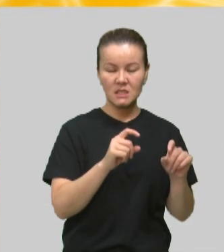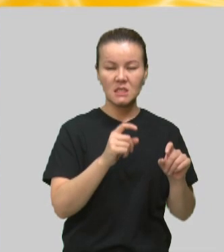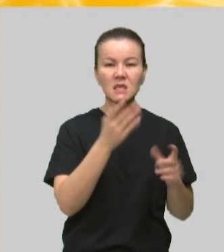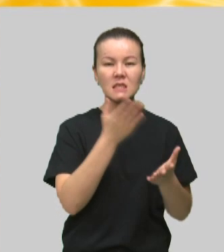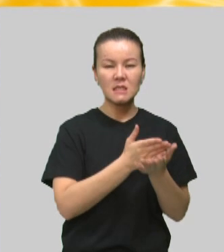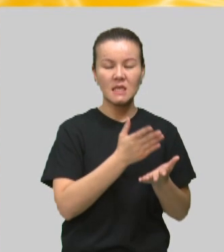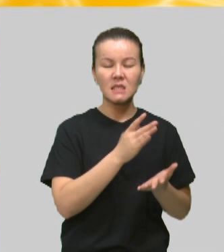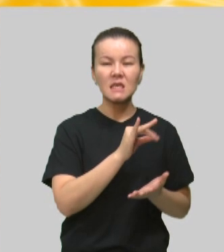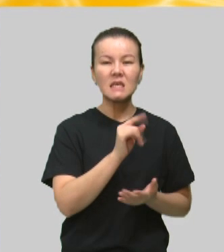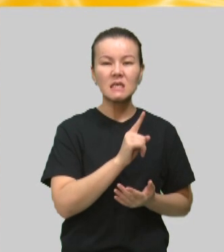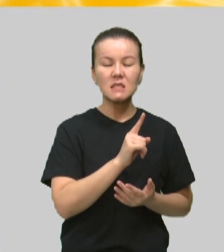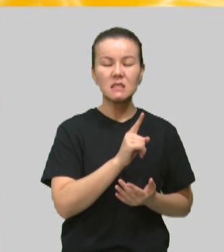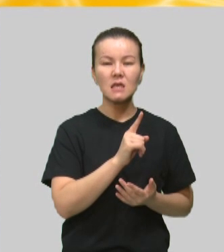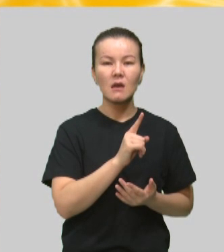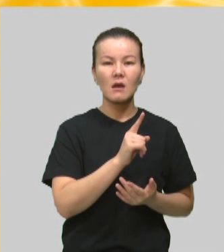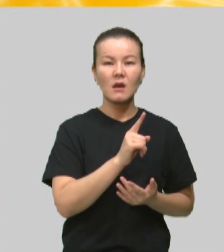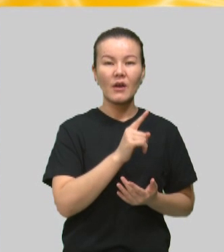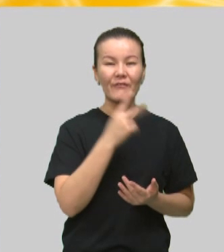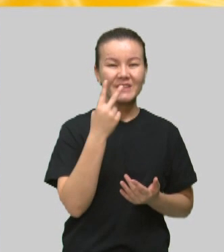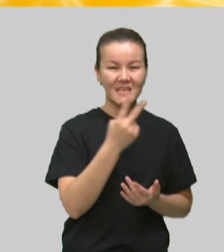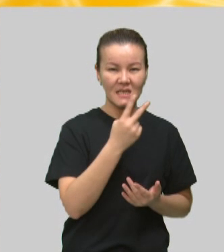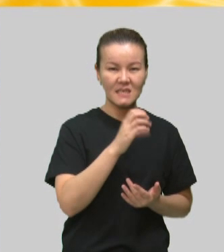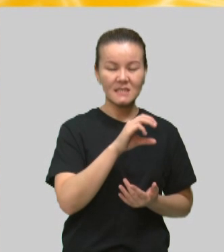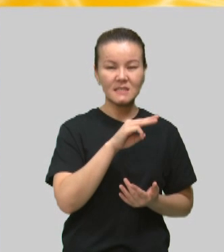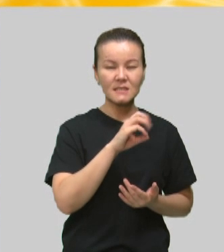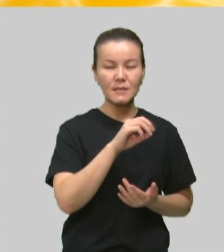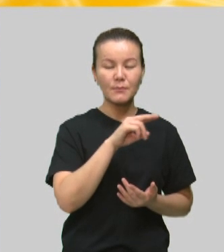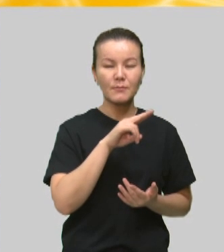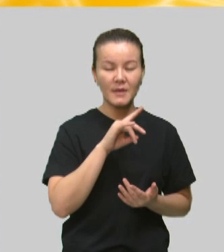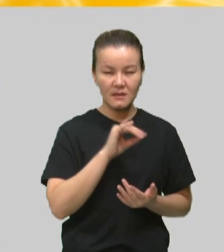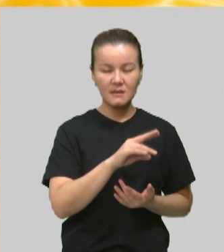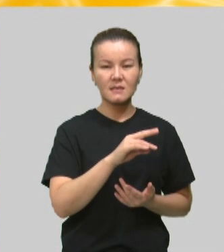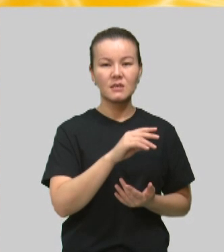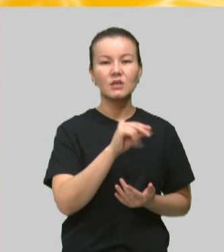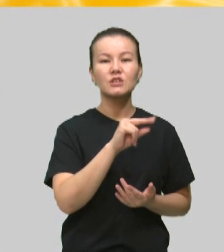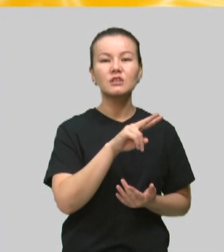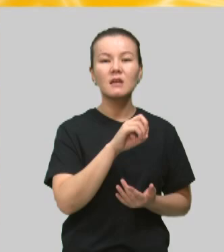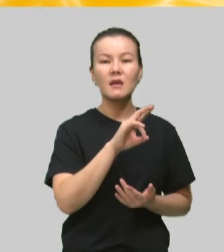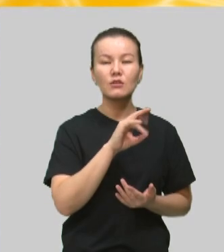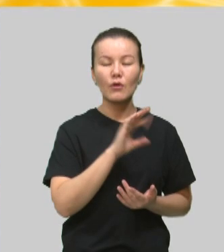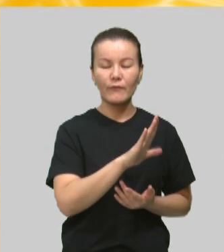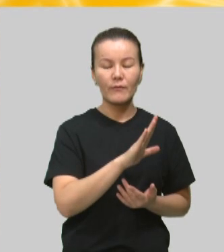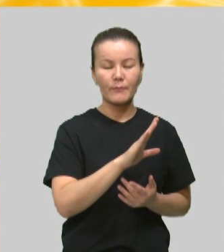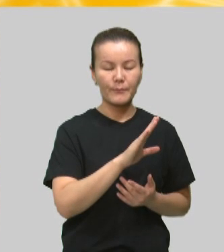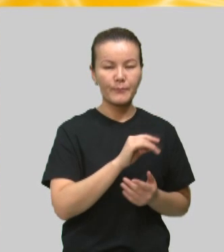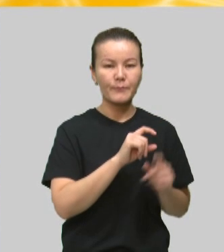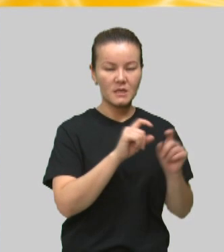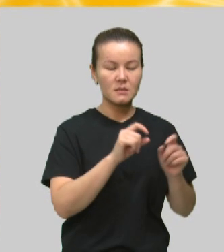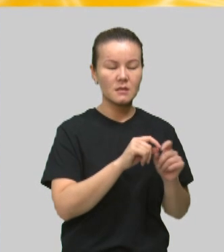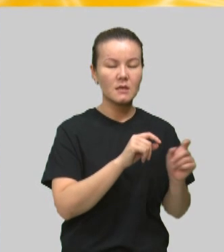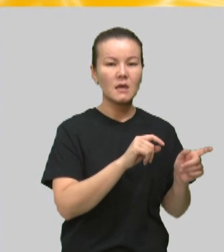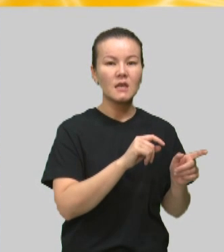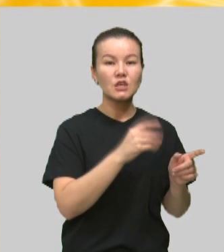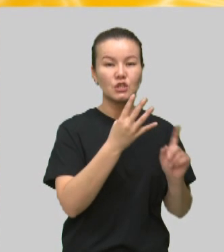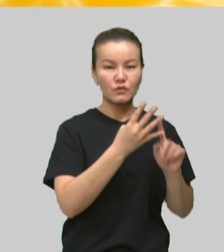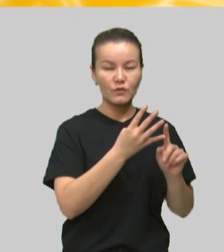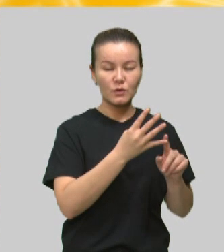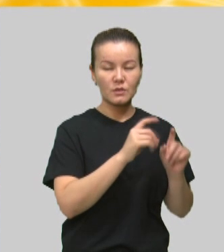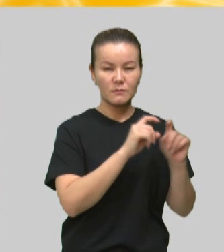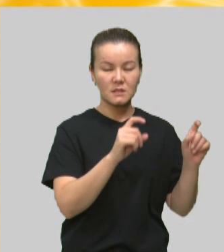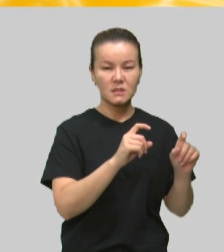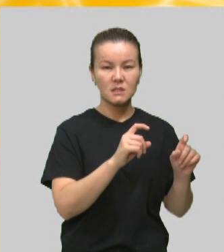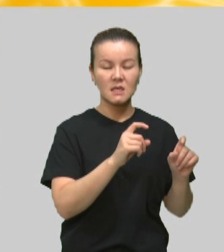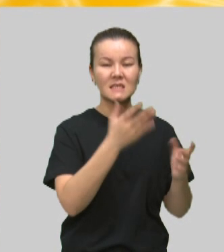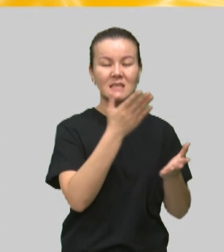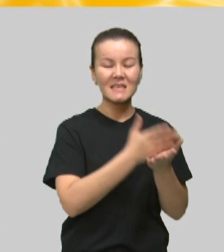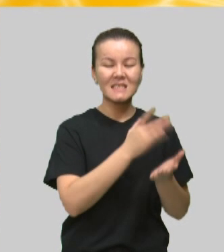состоит только из второстепенных членов. И четвертое выражение состоит